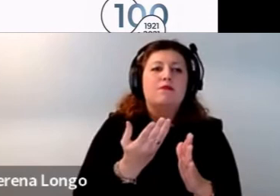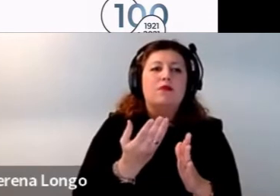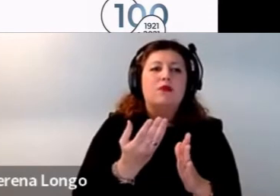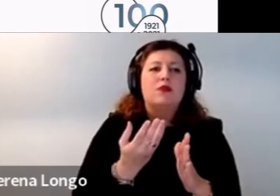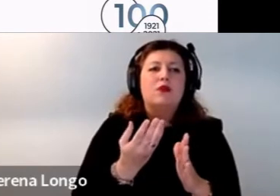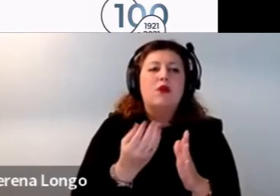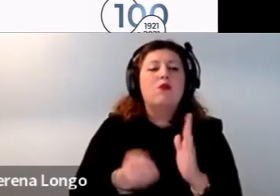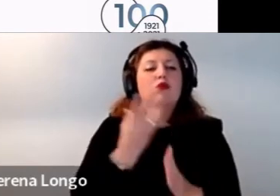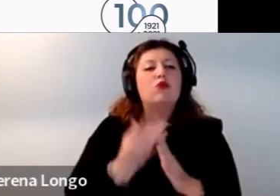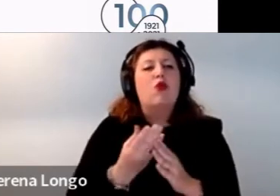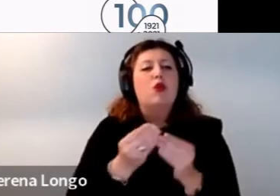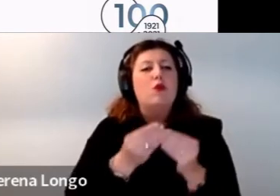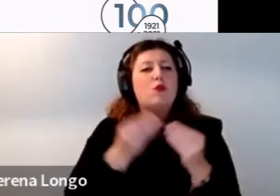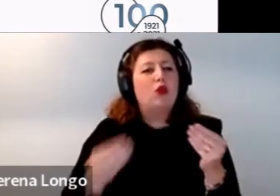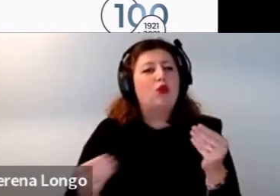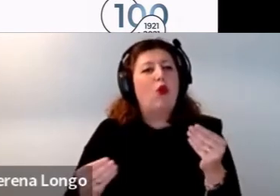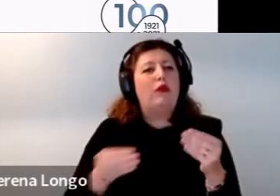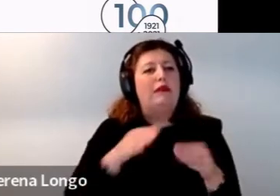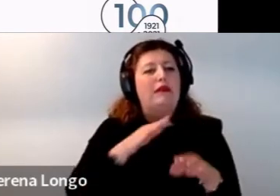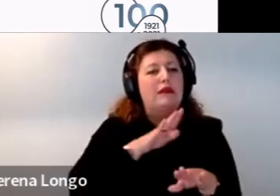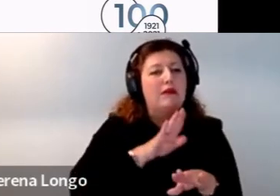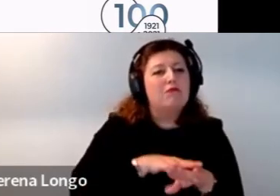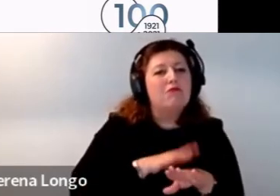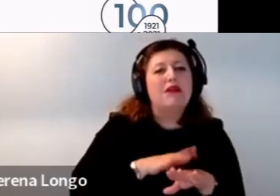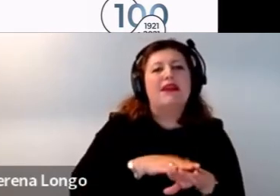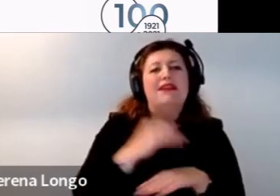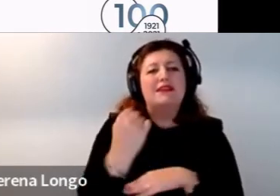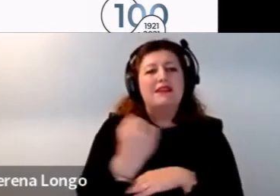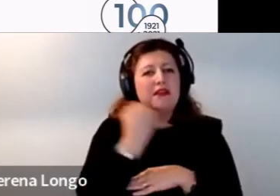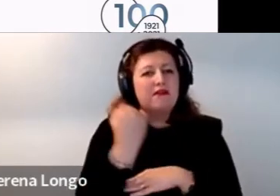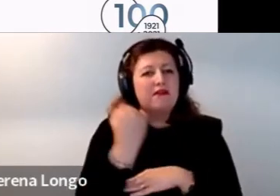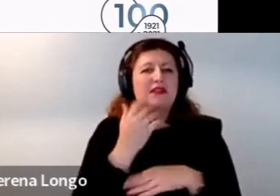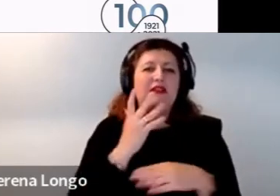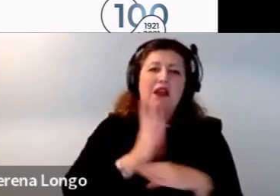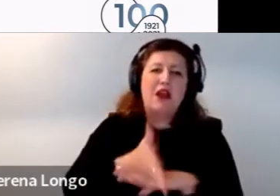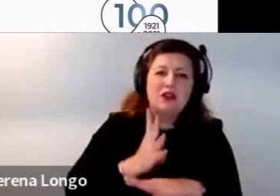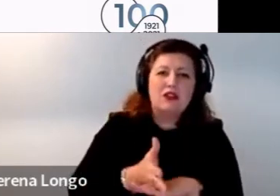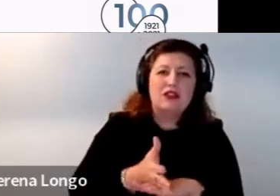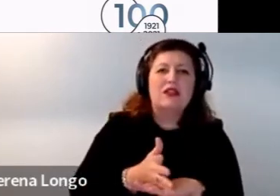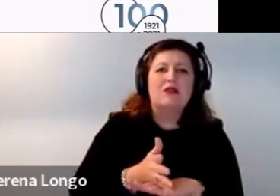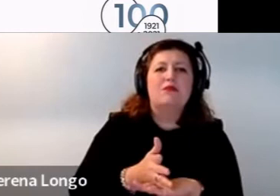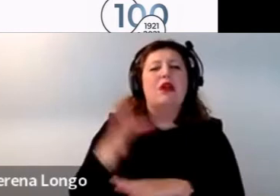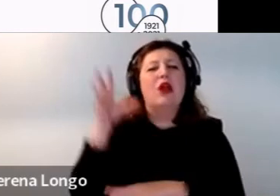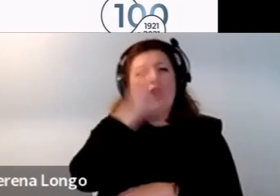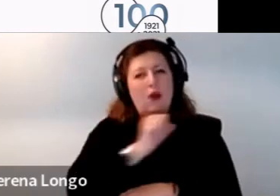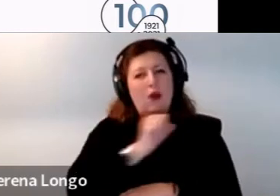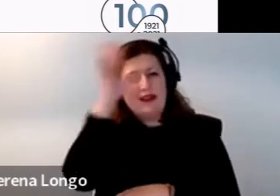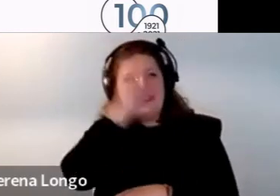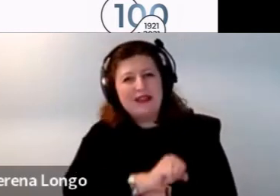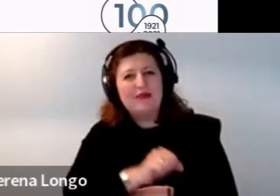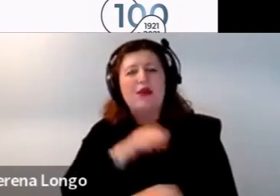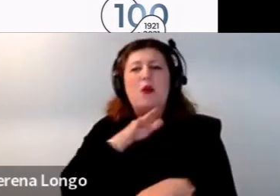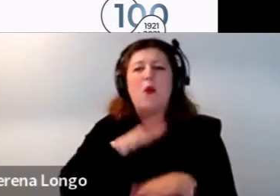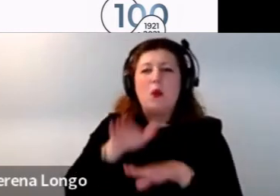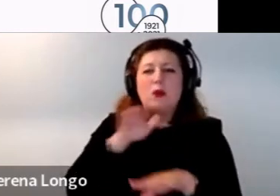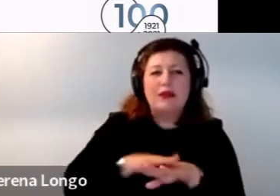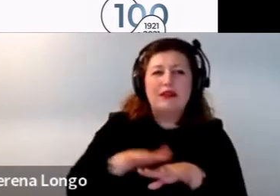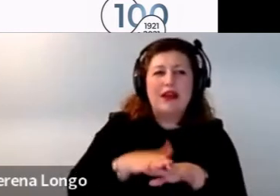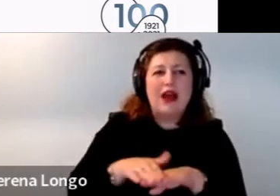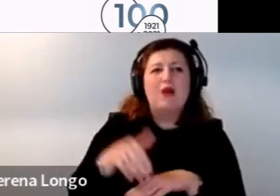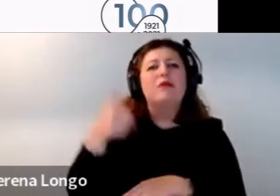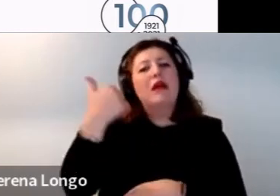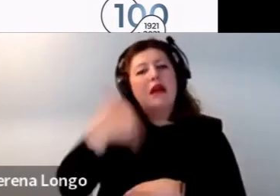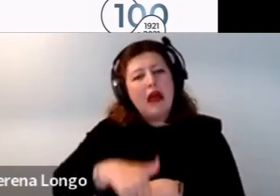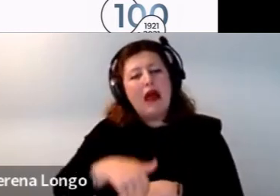servizi che siano accessibili, comprensibili e utilizzabili da un'ampia gamma di utenti, incluse le persone